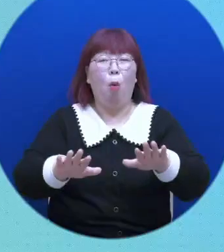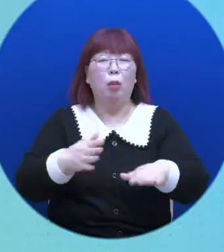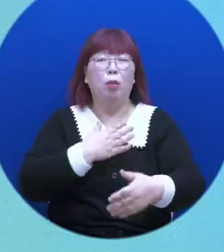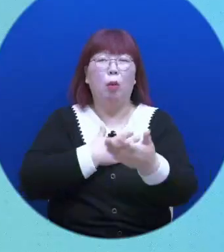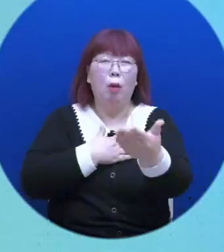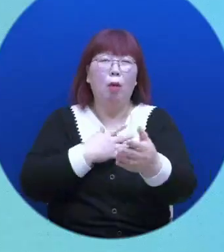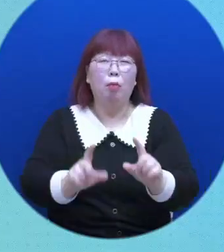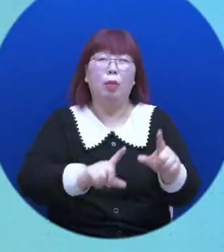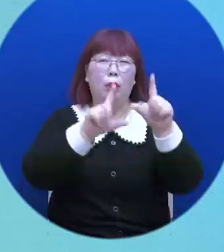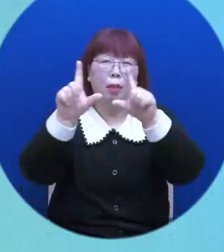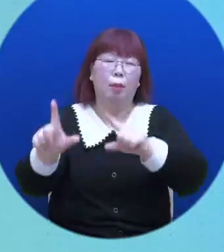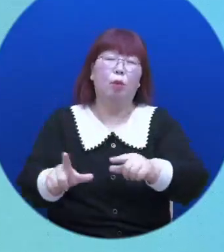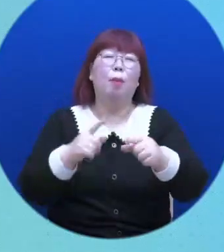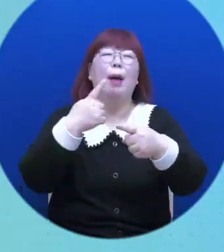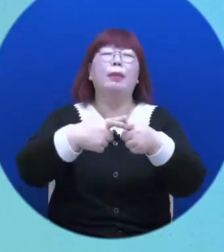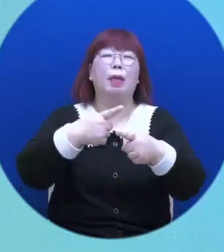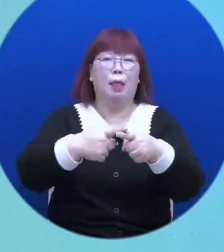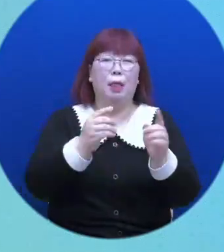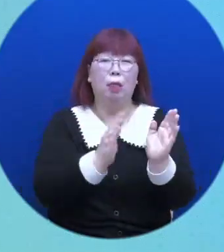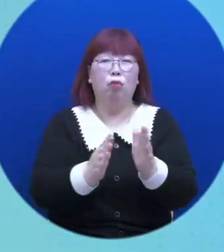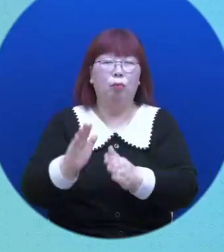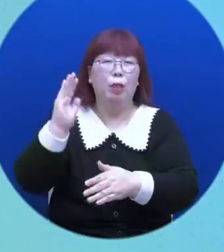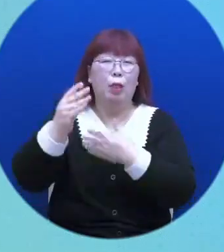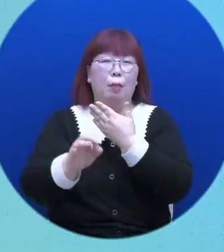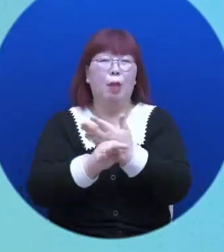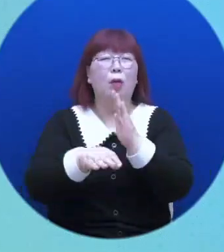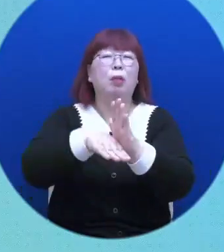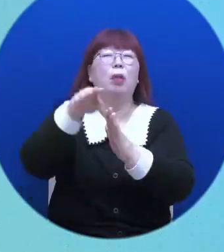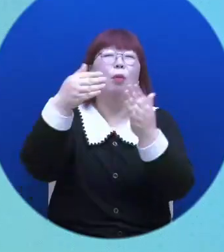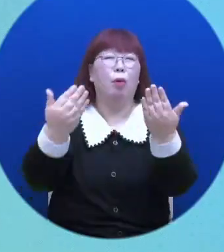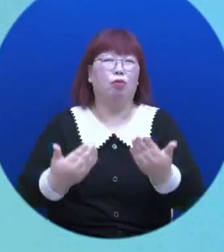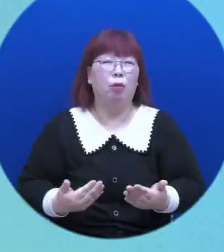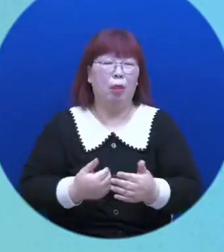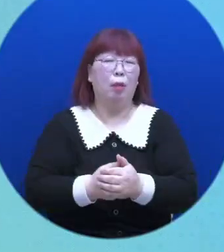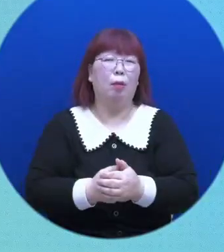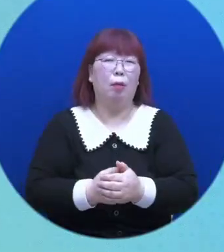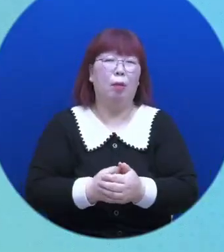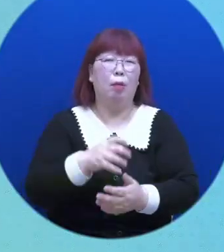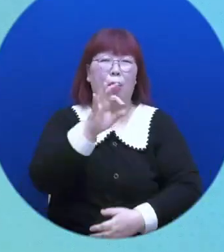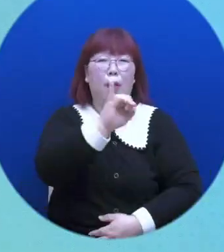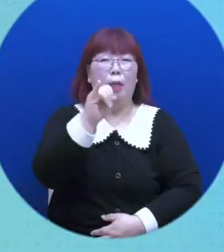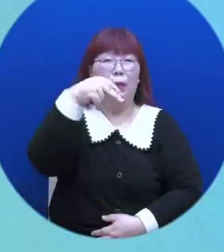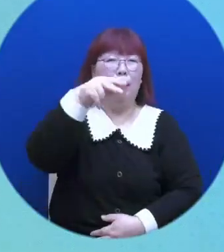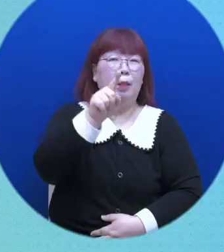여러분의 삶도 마찬가지예요. 준비되면 채워줍니다. 우리가 이사야